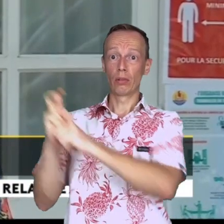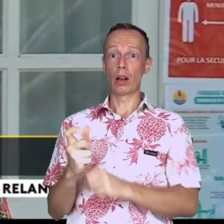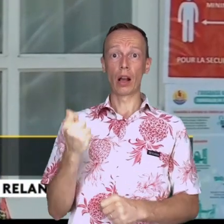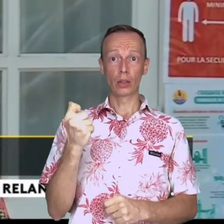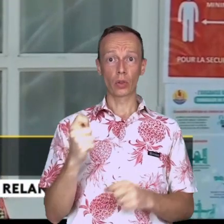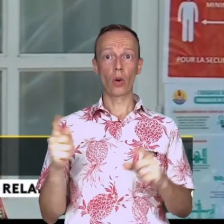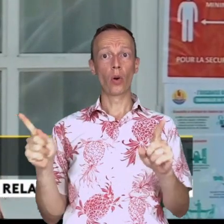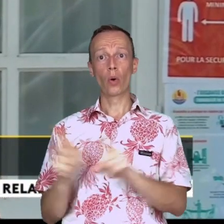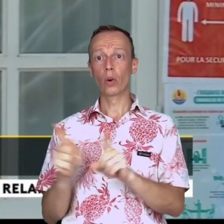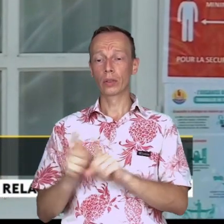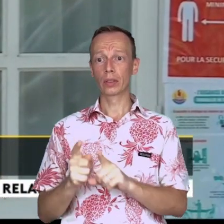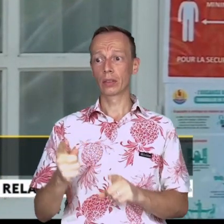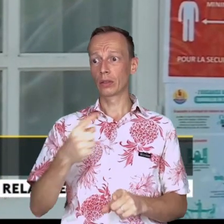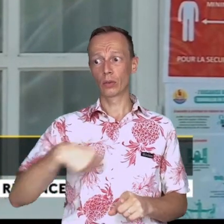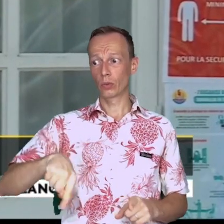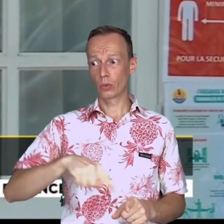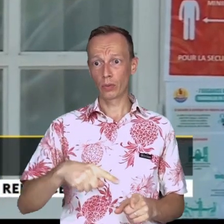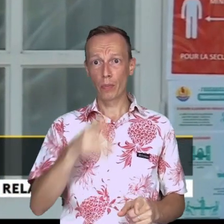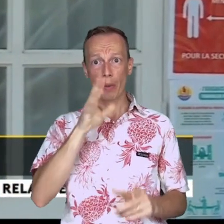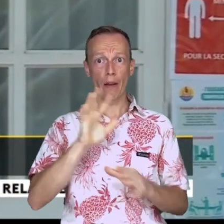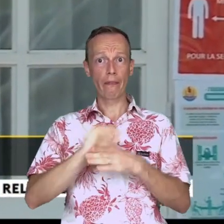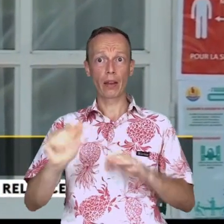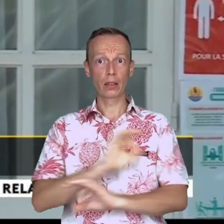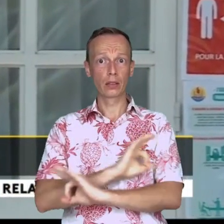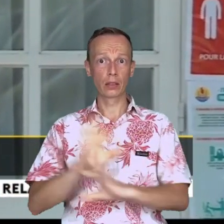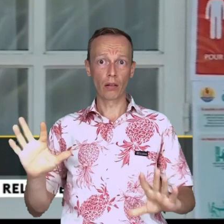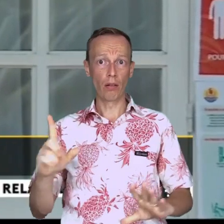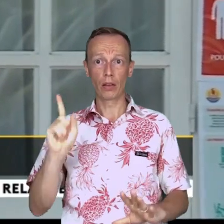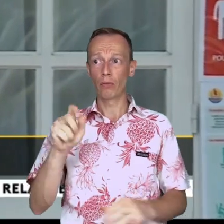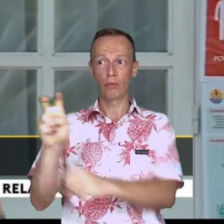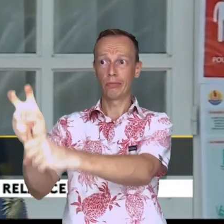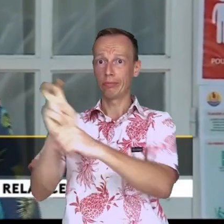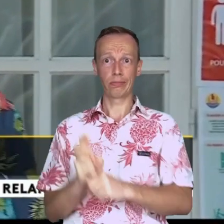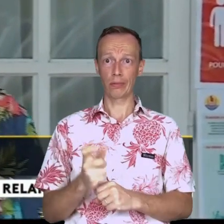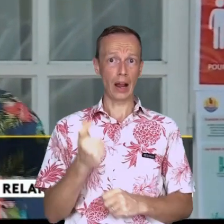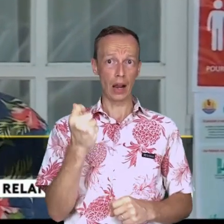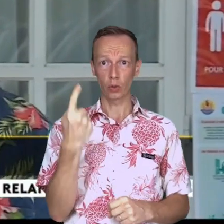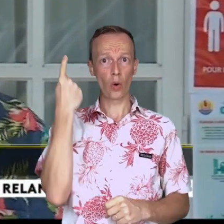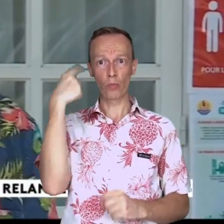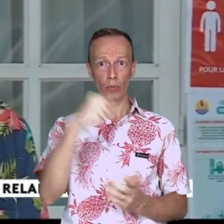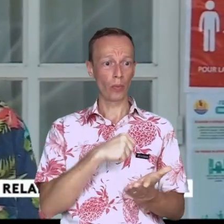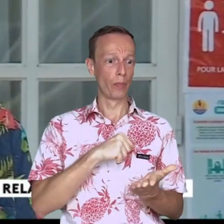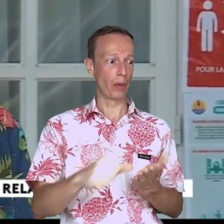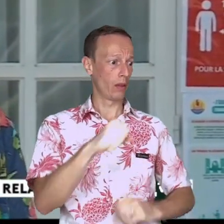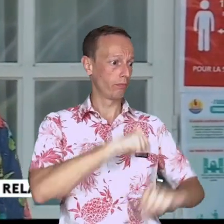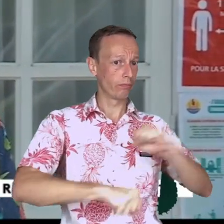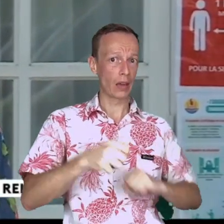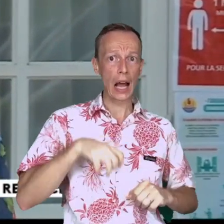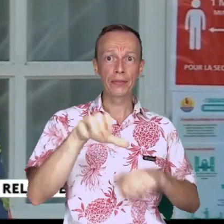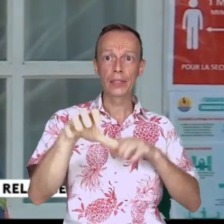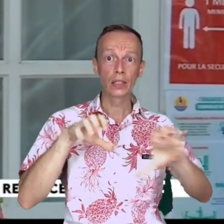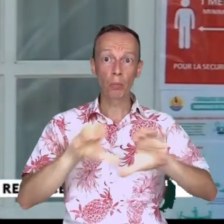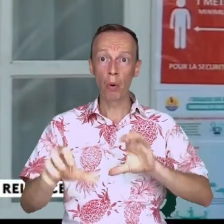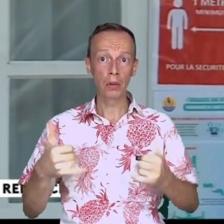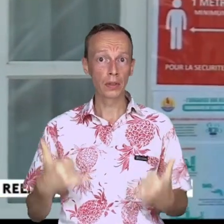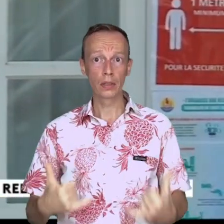seulement nécessaire, mais ce sera indispensable que nous puissions accéder à des bailleurs de fonds, donc à un emprunt, pour ne serait-ce financer nos